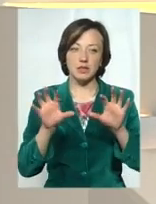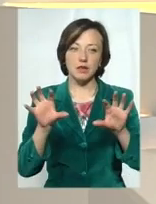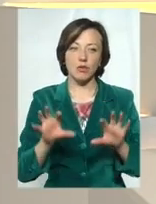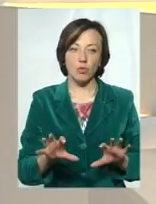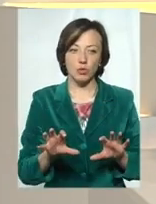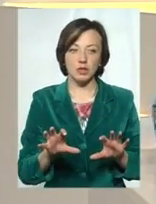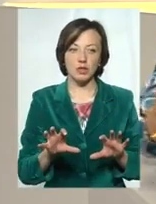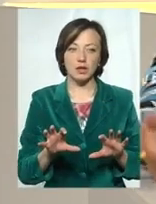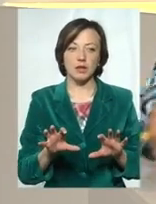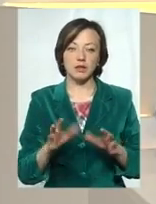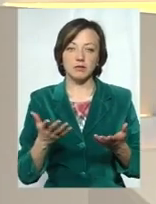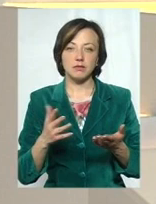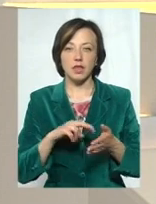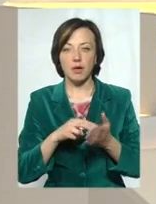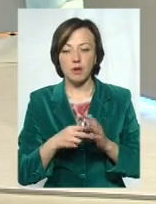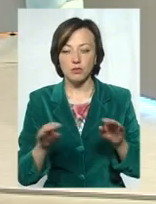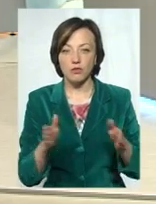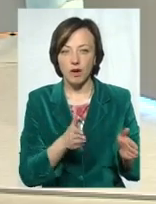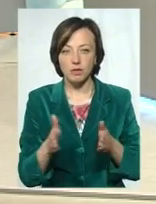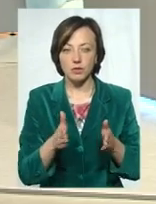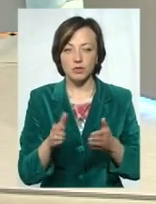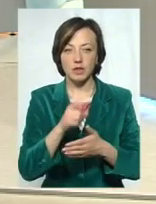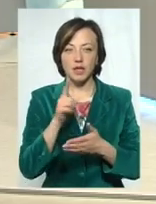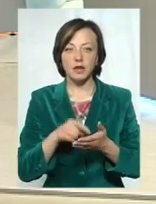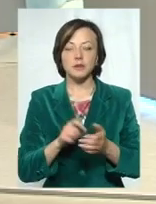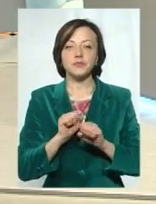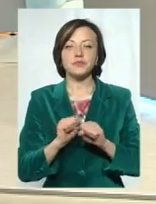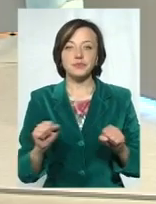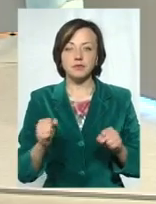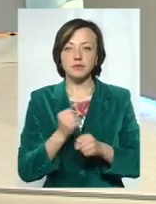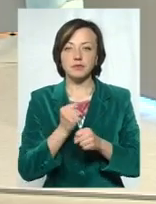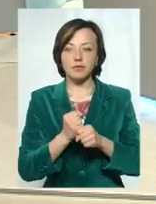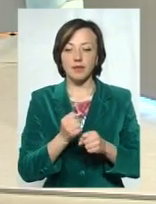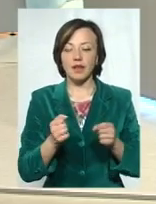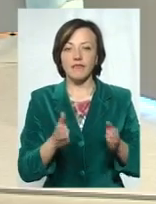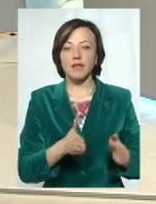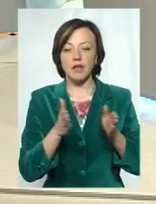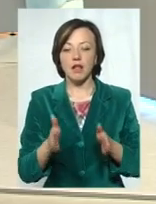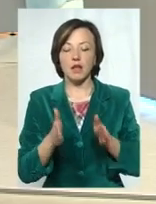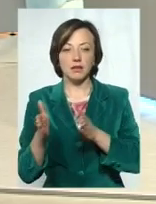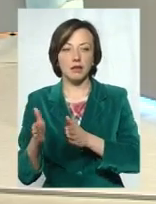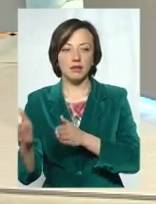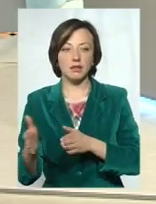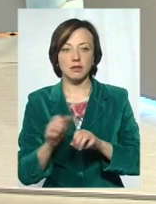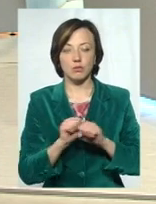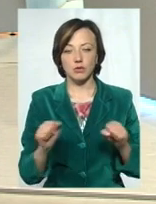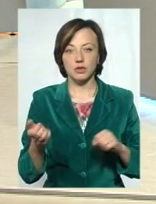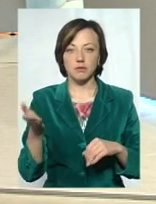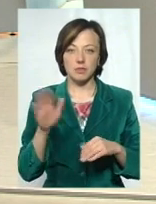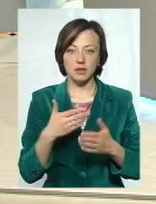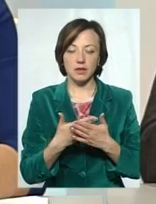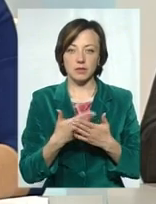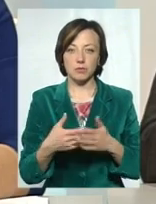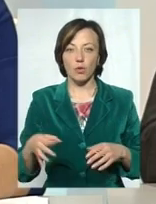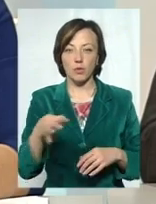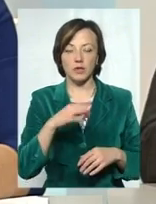ну, принаймні напрацювати, підготувати, а потім починати? Не можна робити і відкладати не можна. Тому що, давайте візьмемо нашу область.